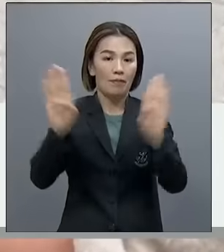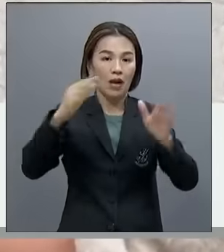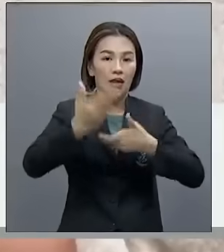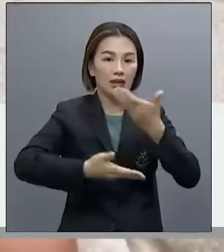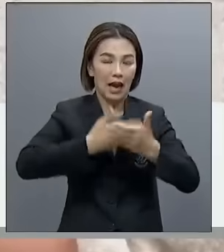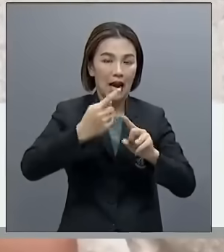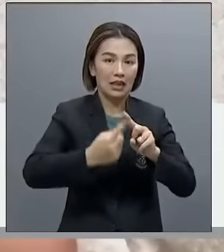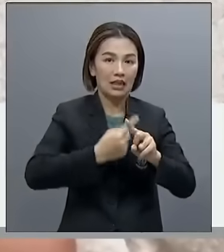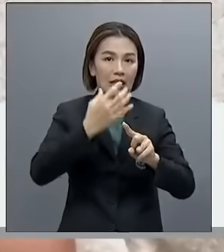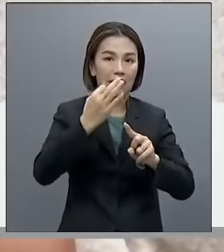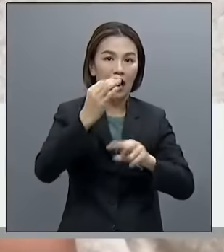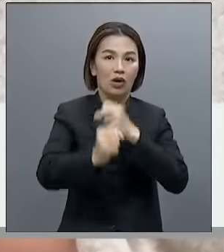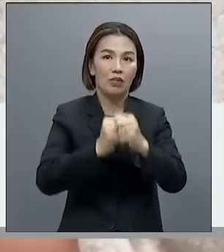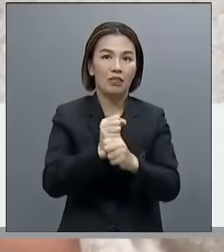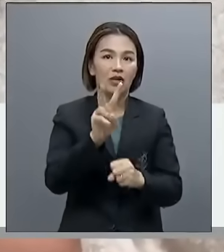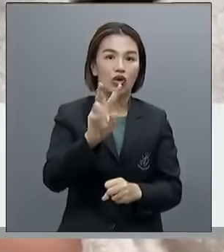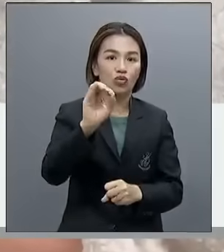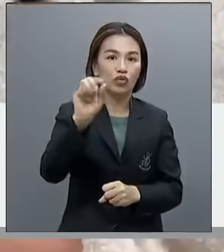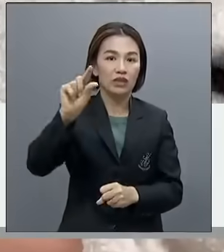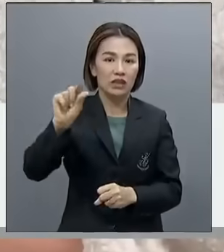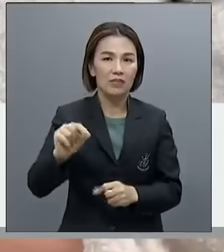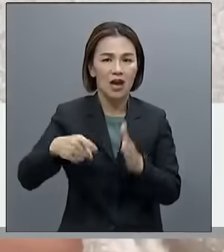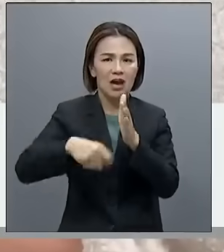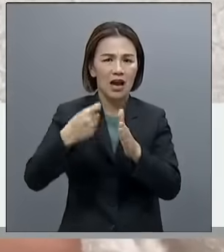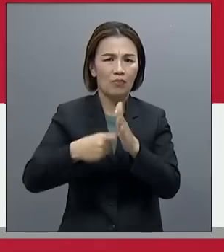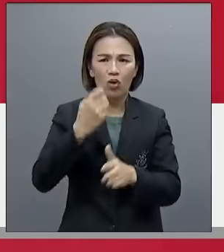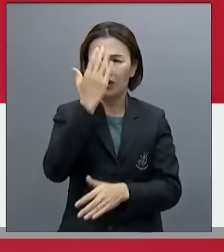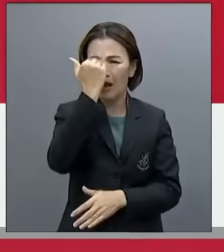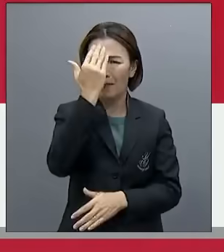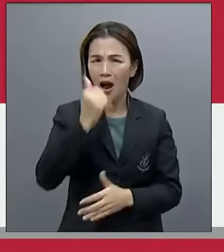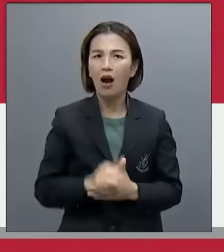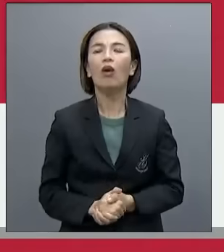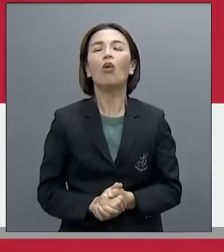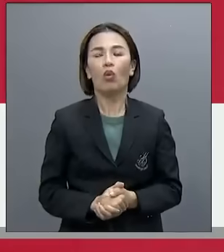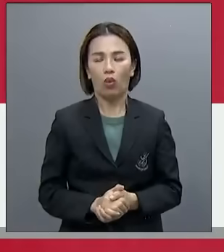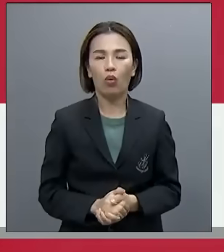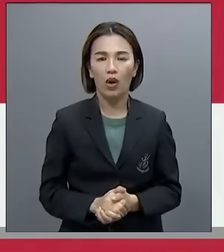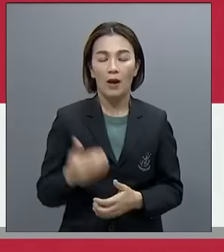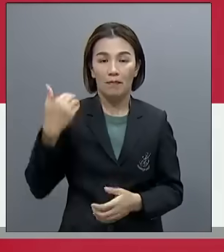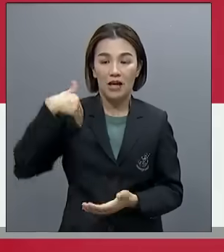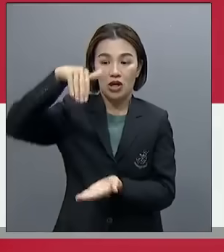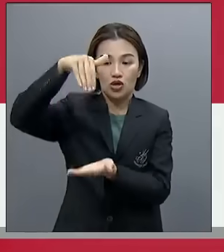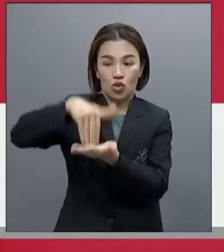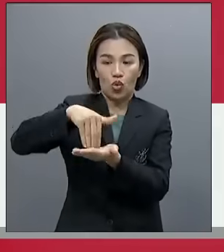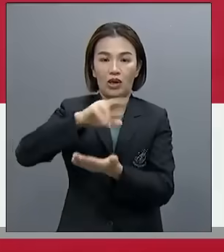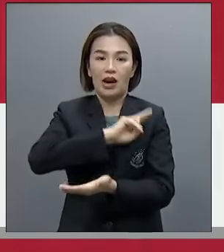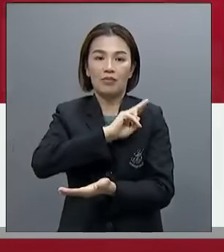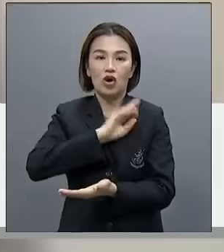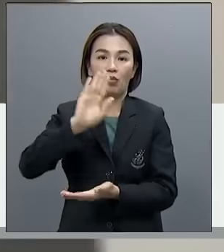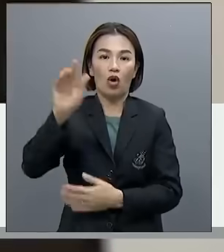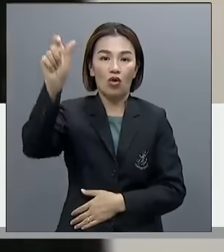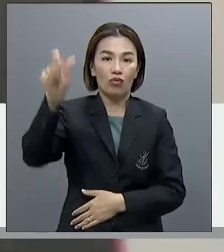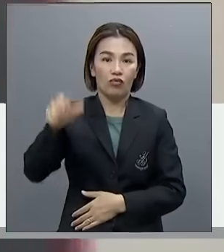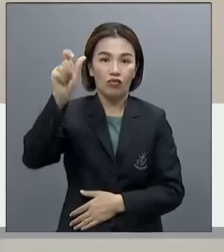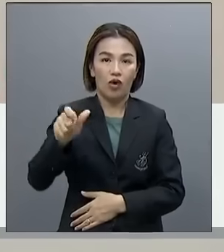นปี2020ค่ะส่วนสาเหตุของการใช้ยาแรงในครั้งนี้เกิดขึ้นหลังจากหน่วยงานกำกับดูแลของฝรั่งเศสทดสอบโทรศั